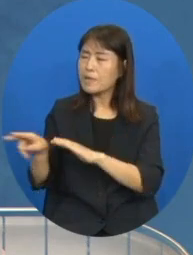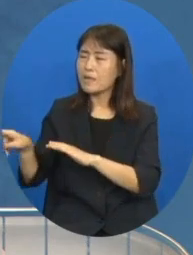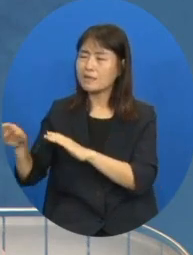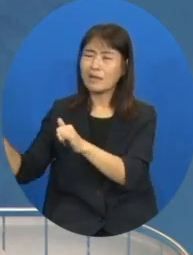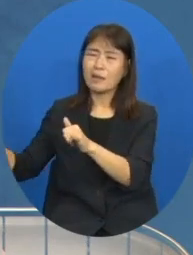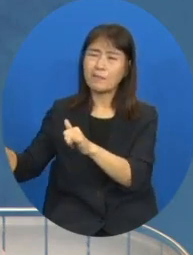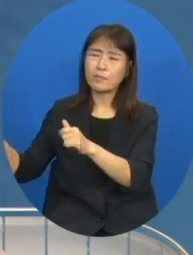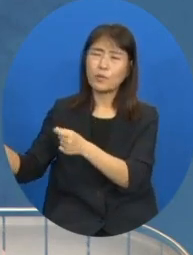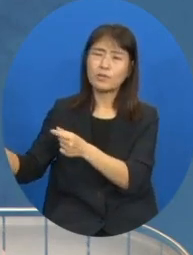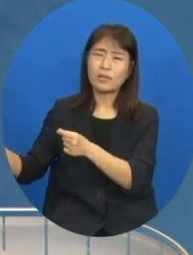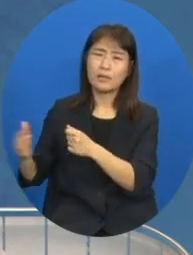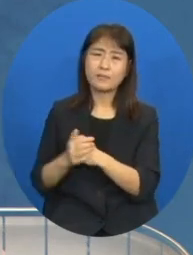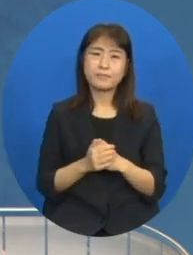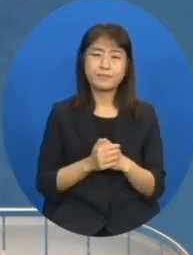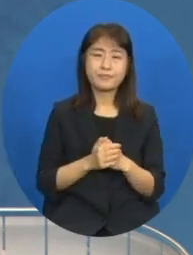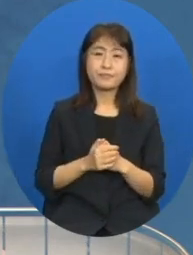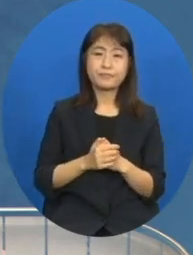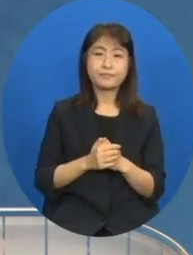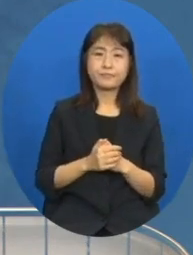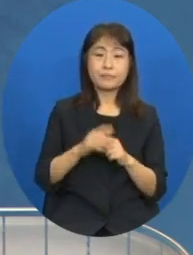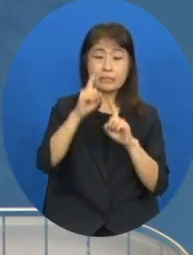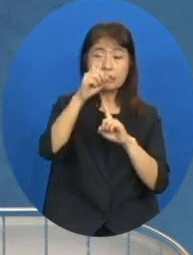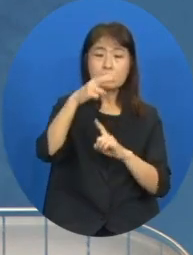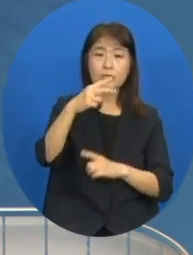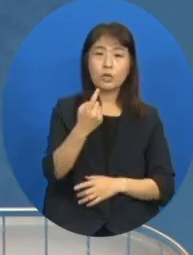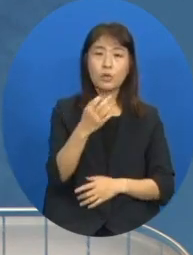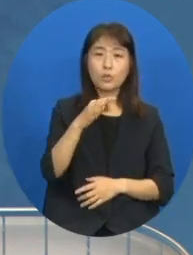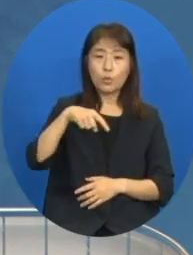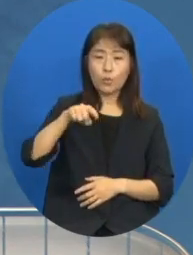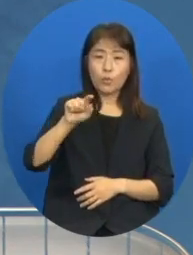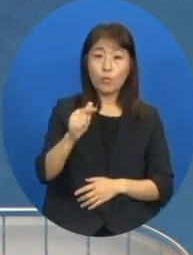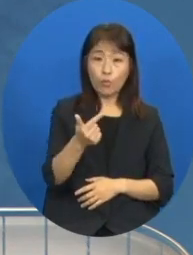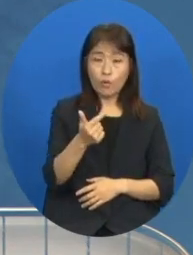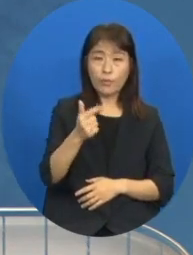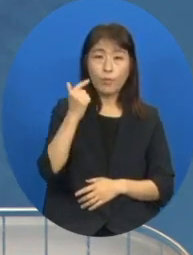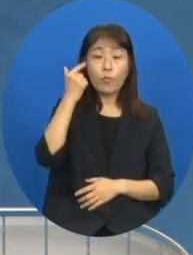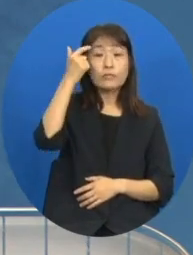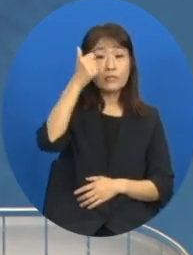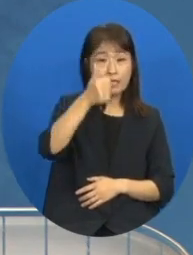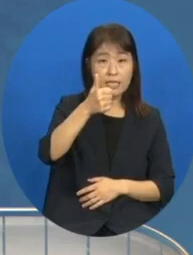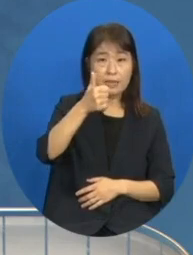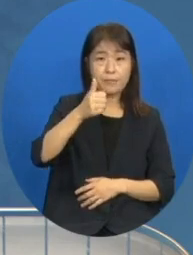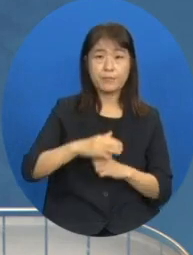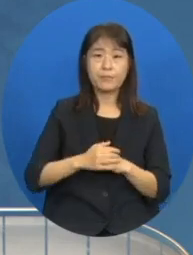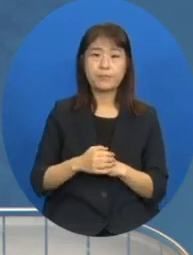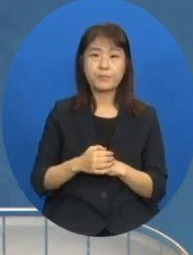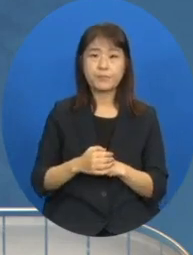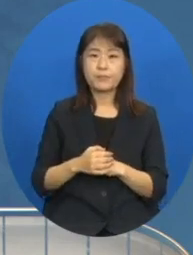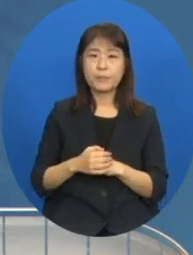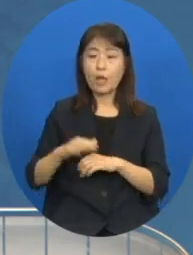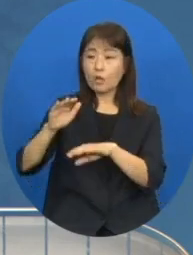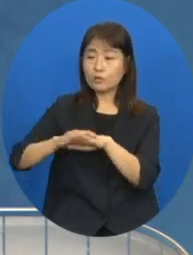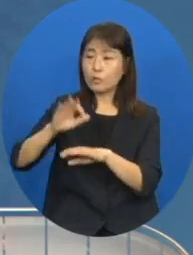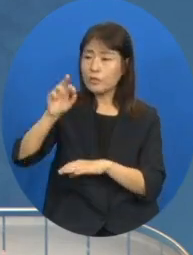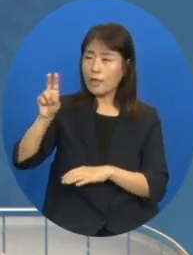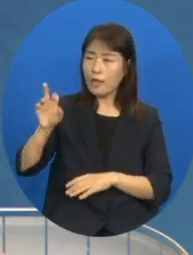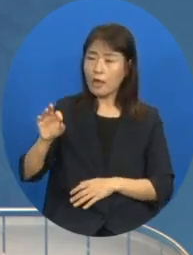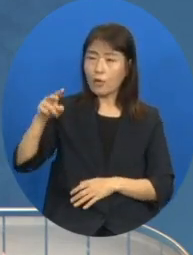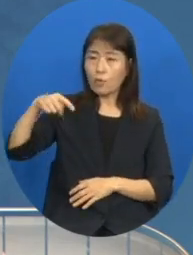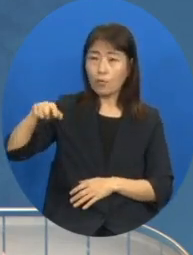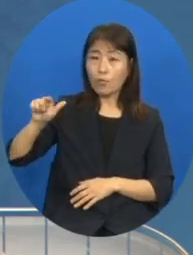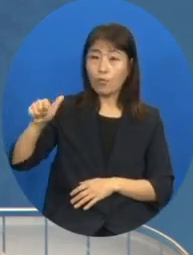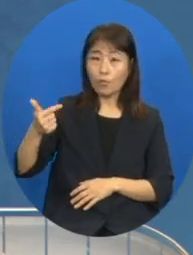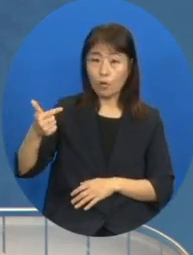지구촌 교회 원로 목사님이신 이동훈 목사님께서 한 번은 여수 애양원에 있는 그 손양원 목사님 기념관에